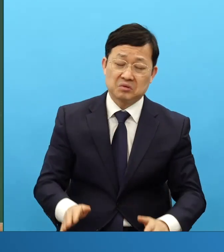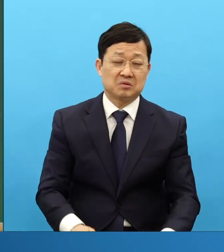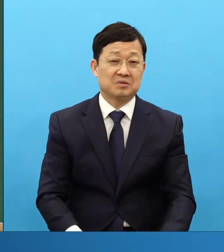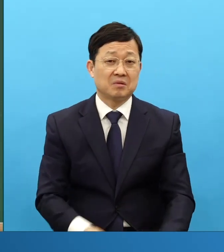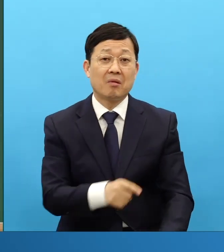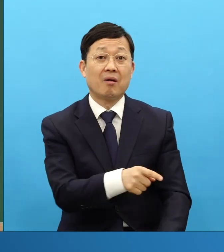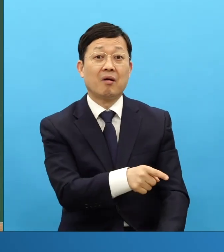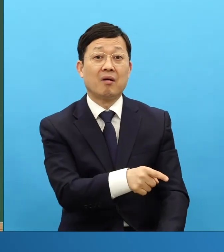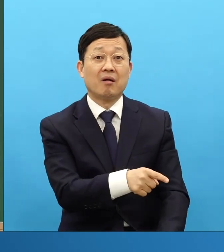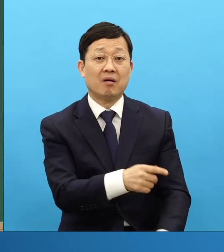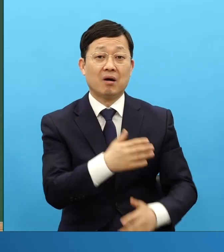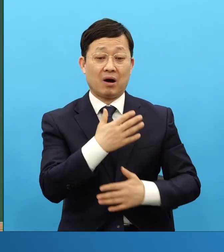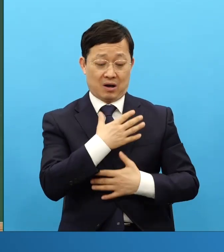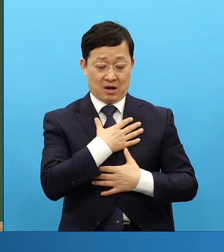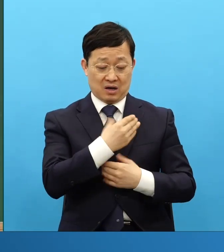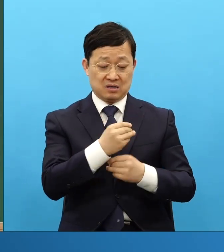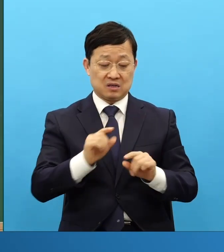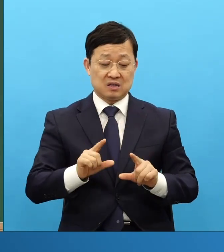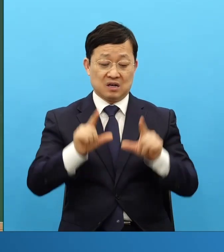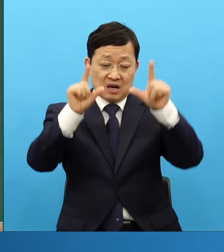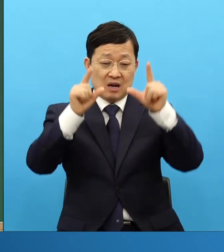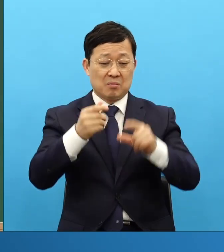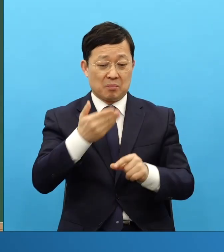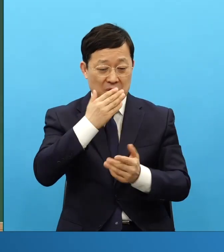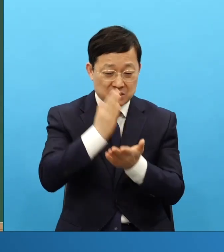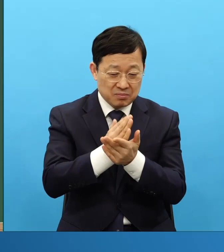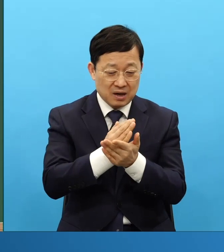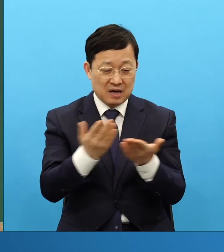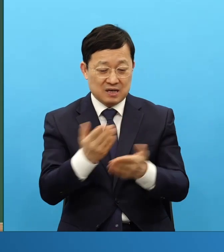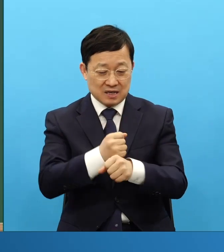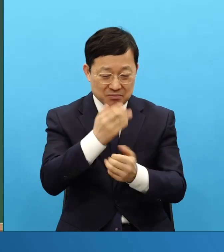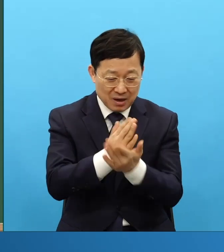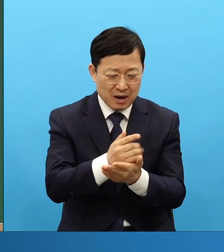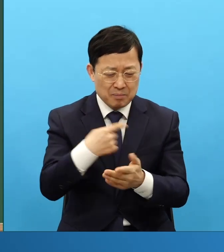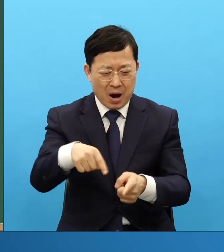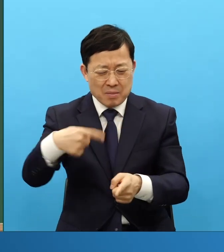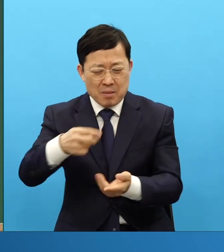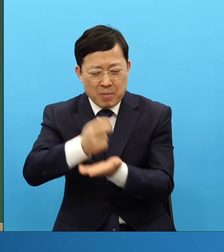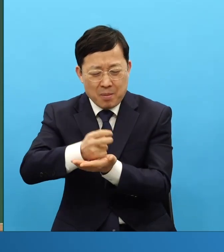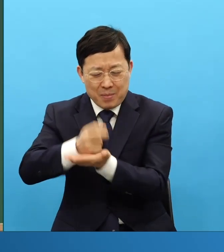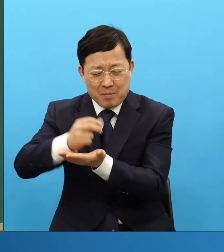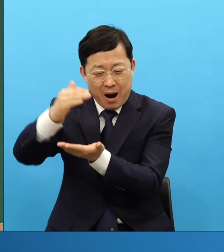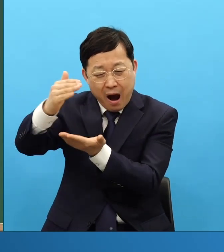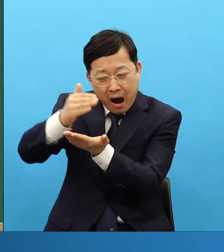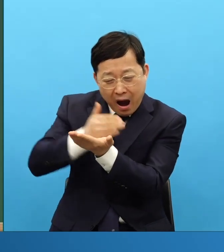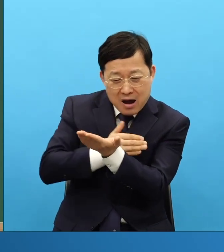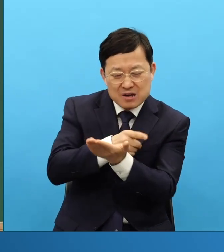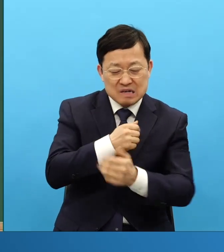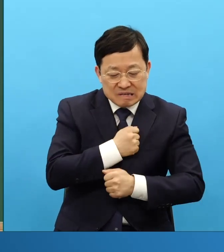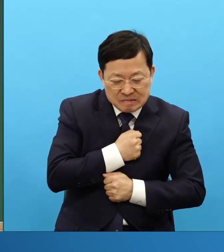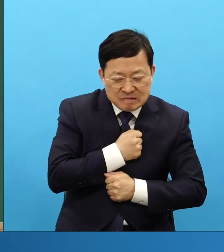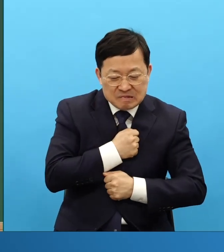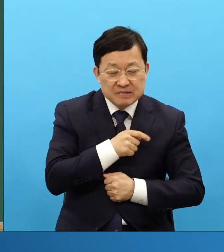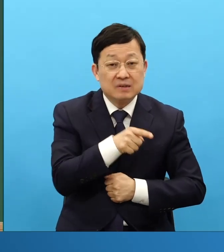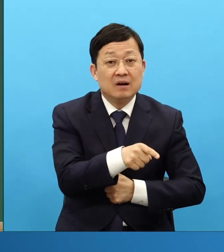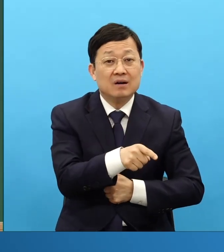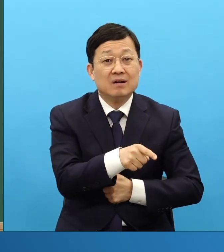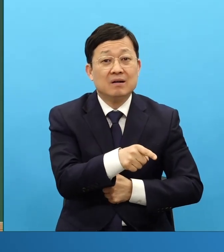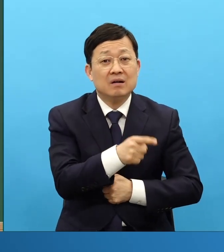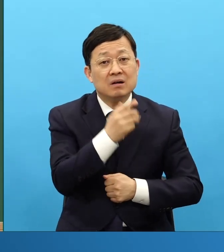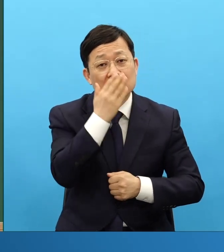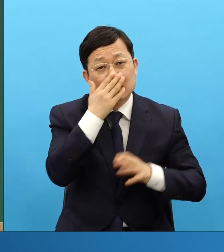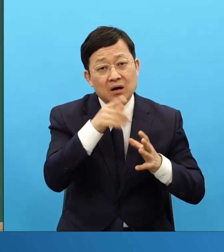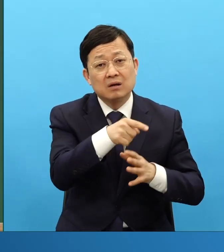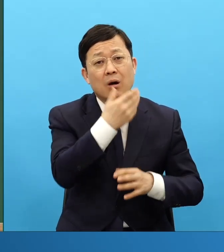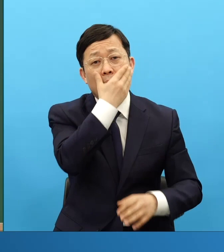마라 아무 의미도 없는 거를 그런 거 붙잡고 시간 다 버려. Oh, don't work on the Sabbath, or how far must you walk on the Sabbath? They were holding on to things